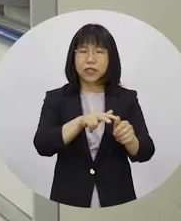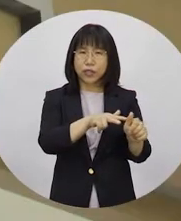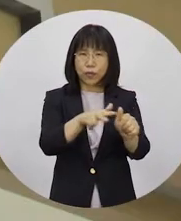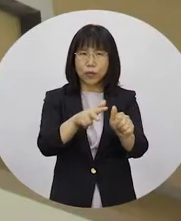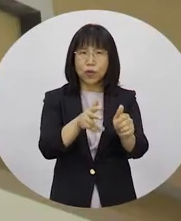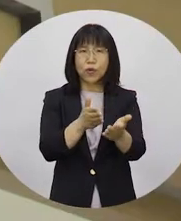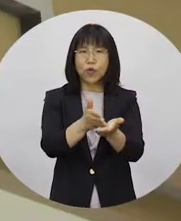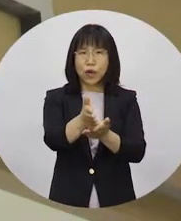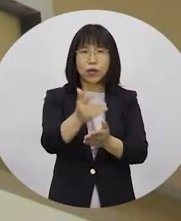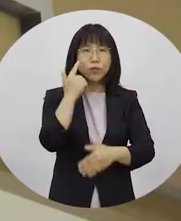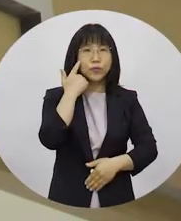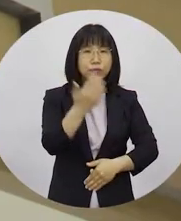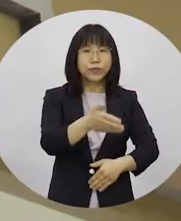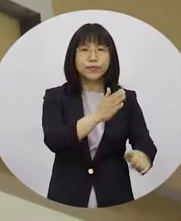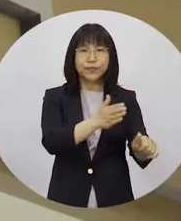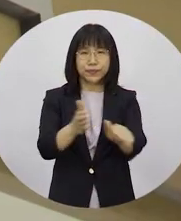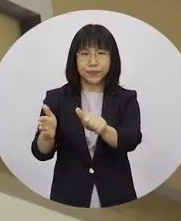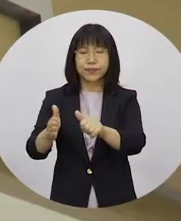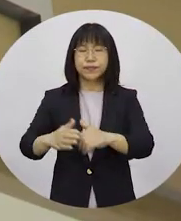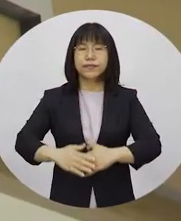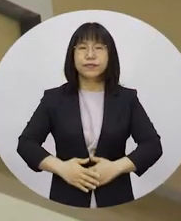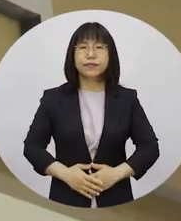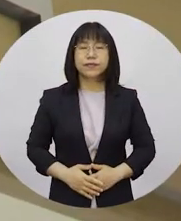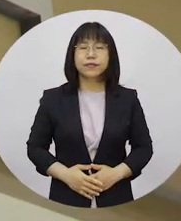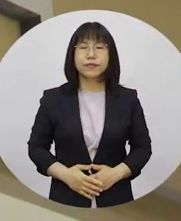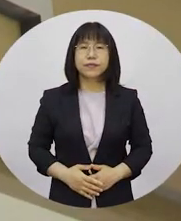강서구청 부동산정보과로 문의하면 됩니다.